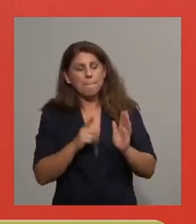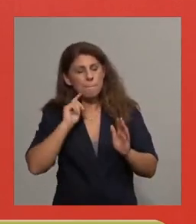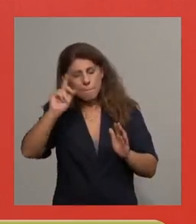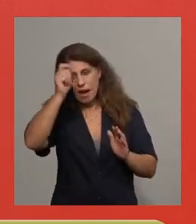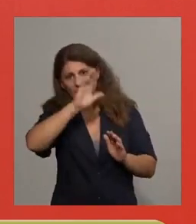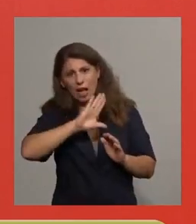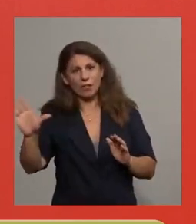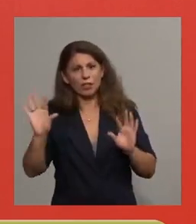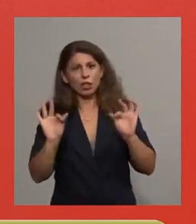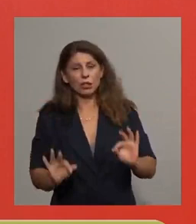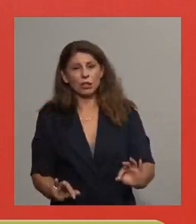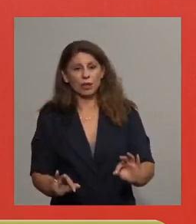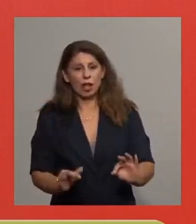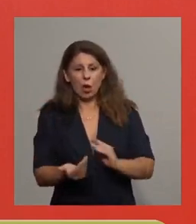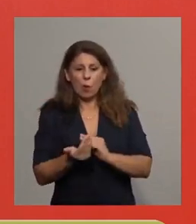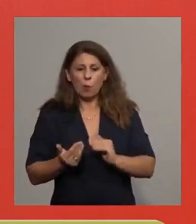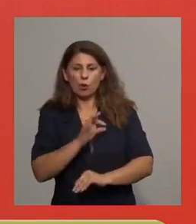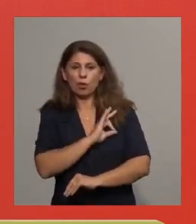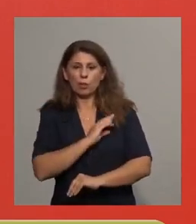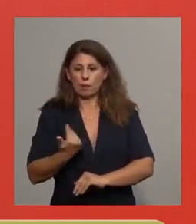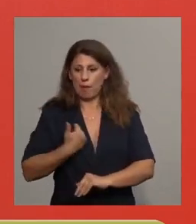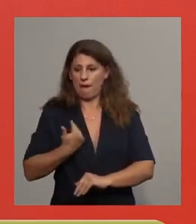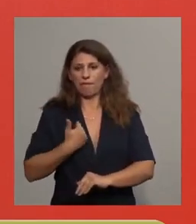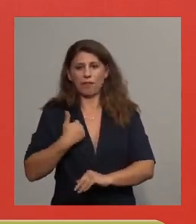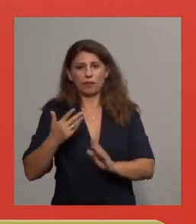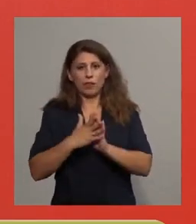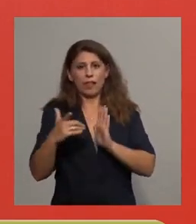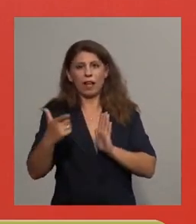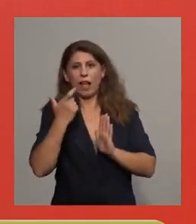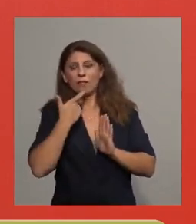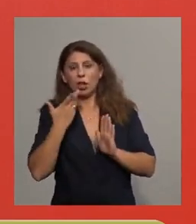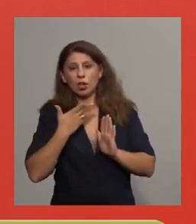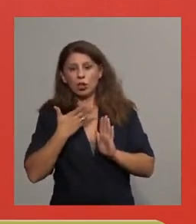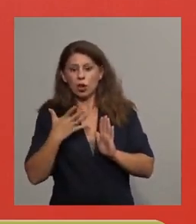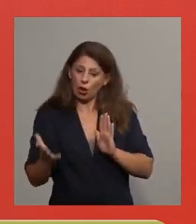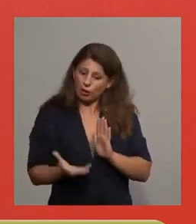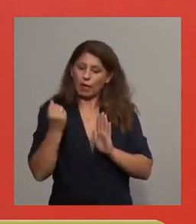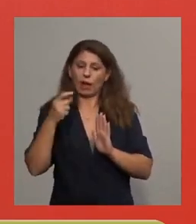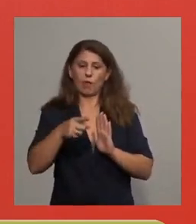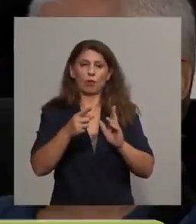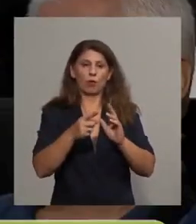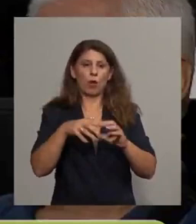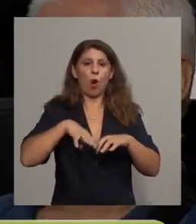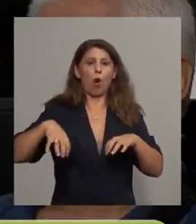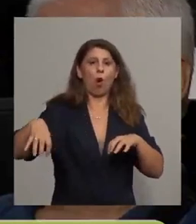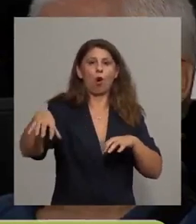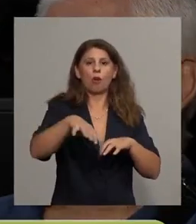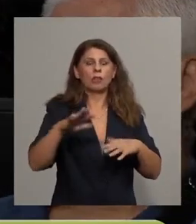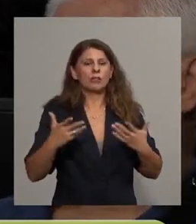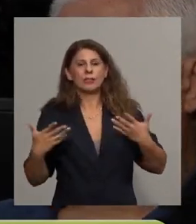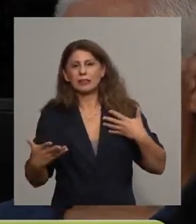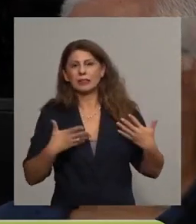προνήπια να συστεγάζονται με εφήβους 17 χρονών για να βρεθεί λίγος χώρος? Για ποια